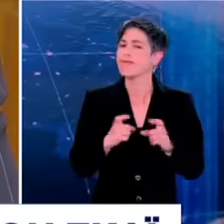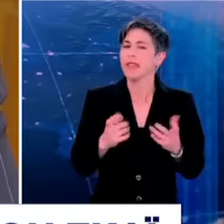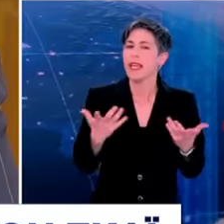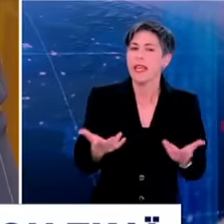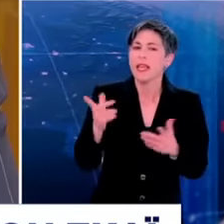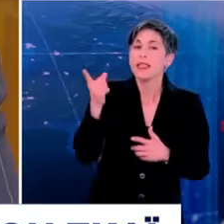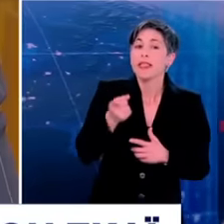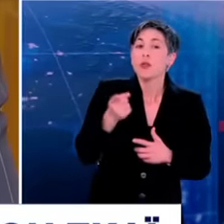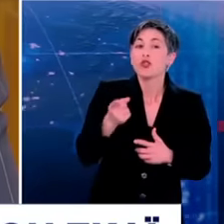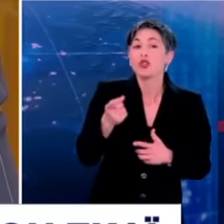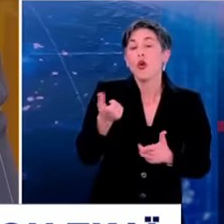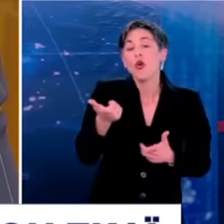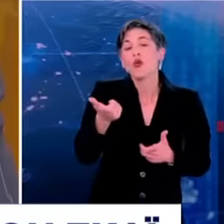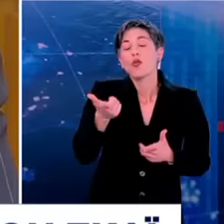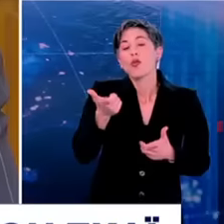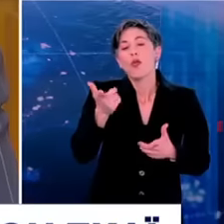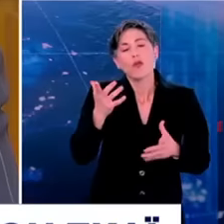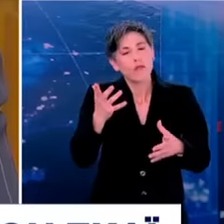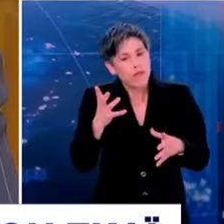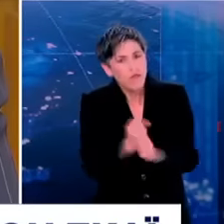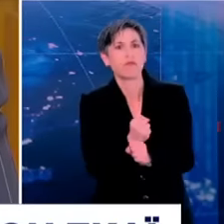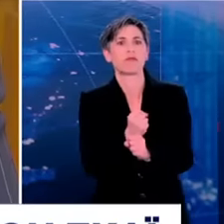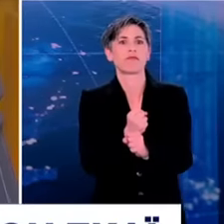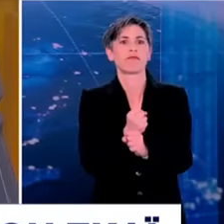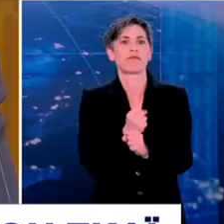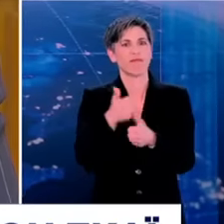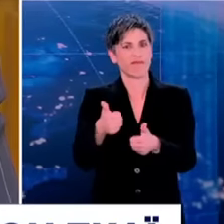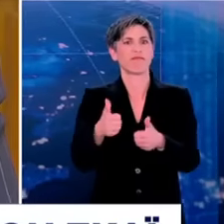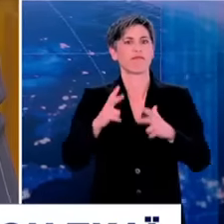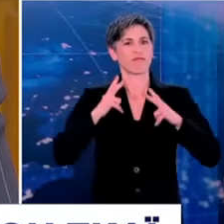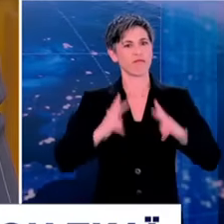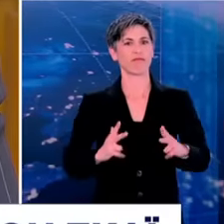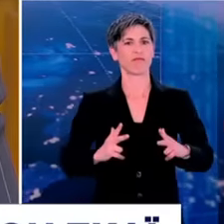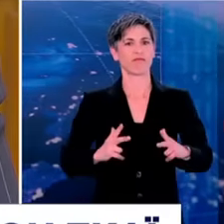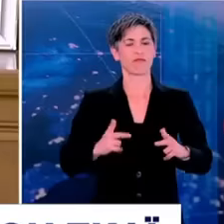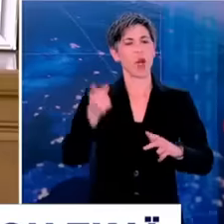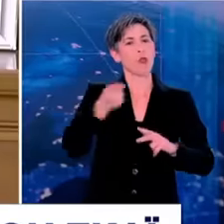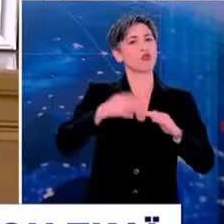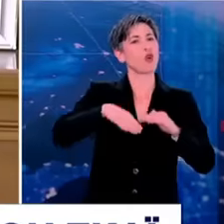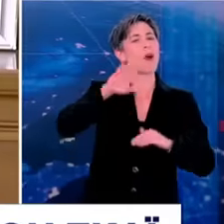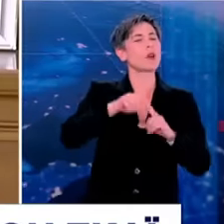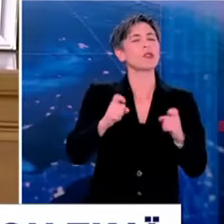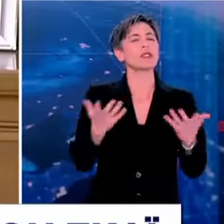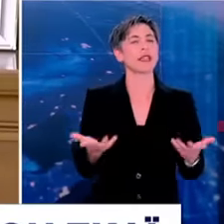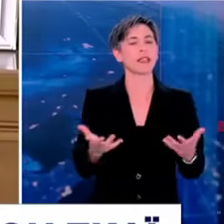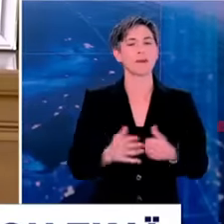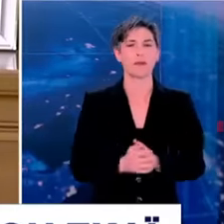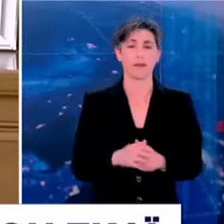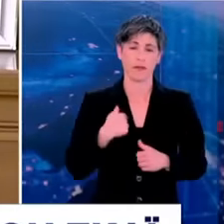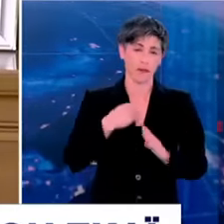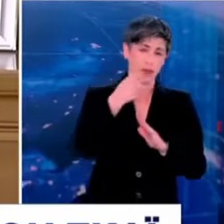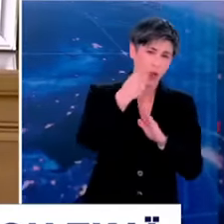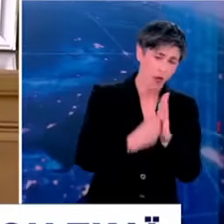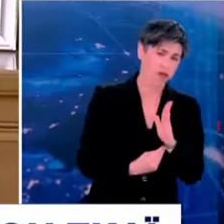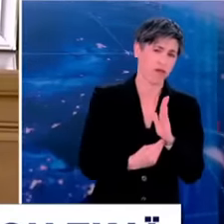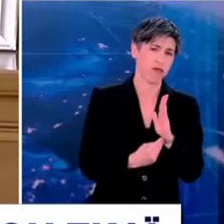θεωρήσετε επιτυχία για τη Νέα Δημοκρατία? Δηλαδή, από ποιο ποσοστό και πάνω? Έχω πει πολλές φορές και το λέω σε